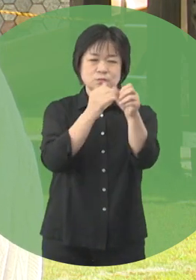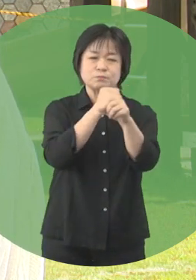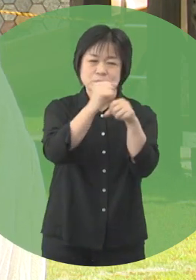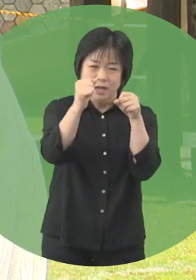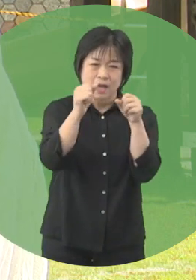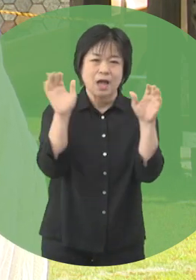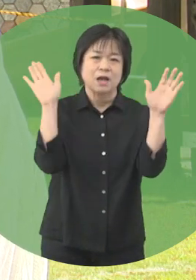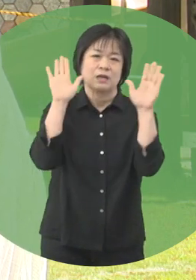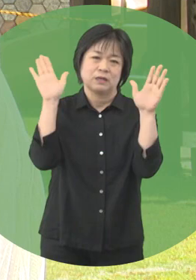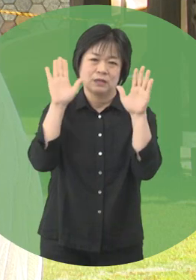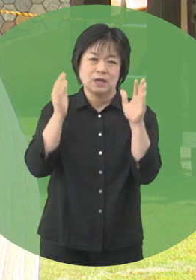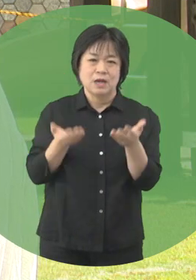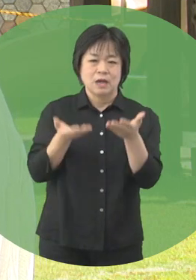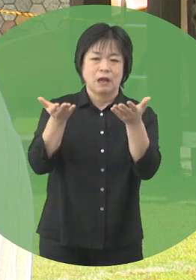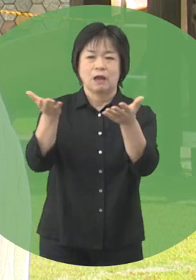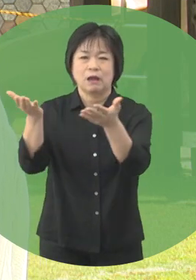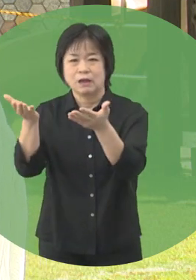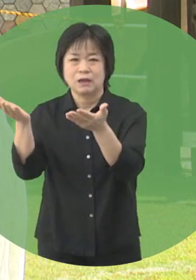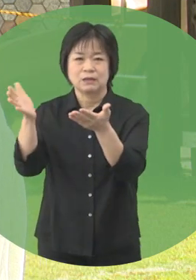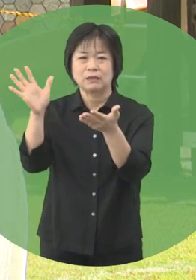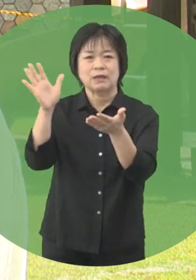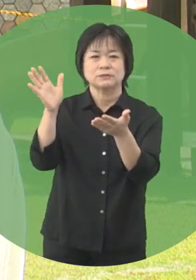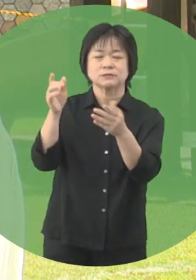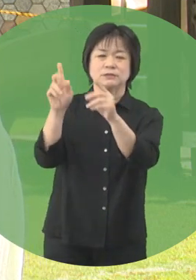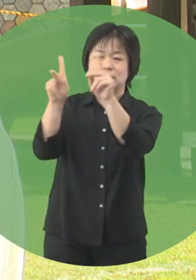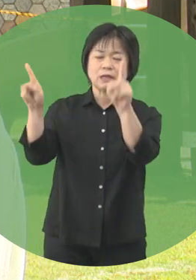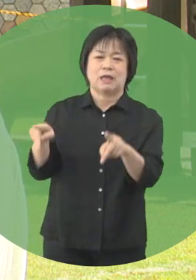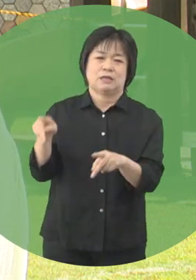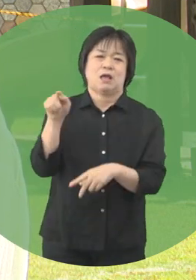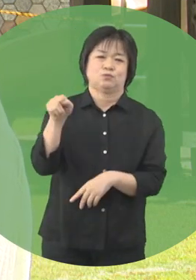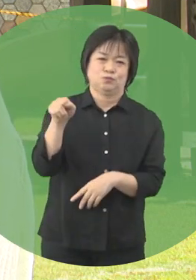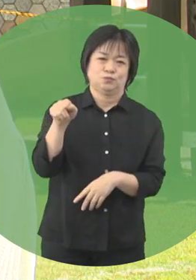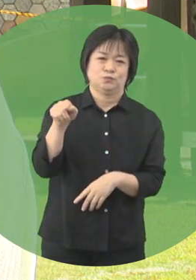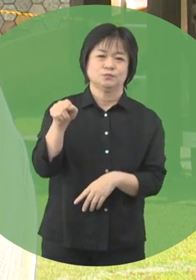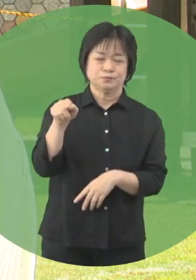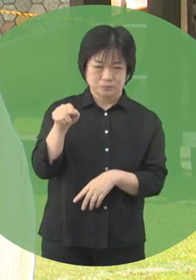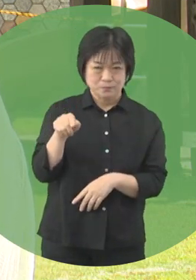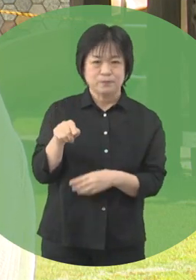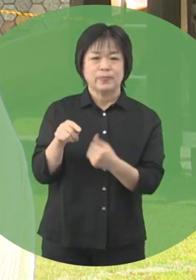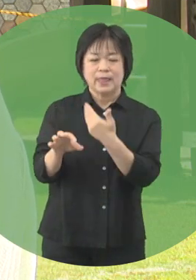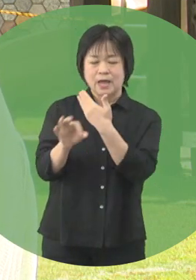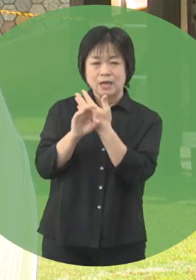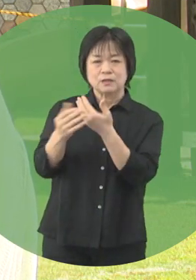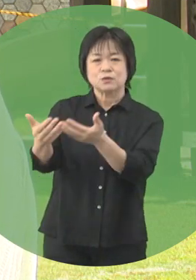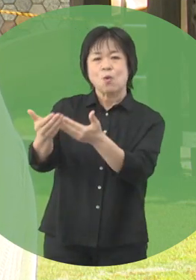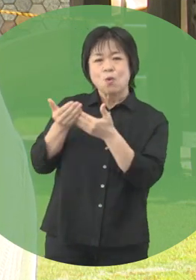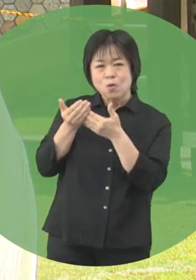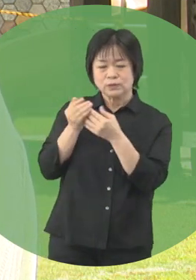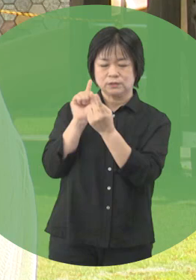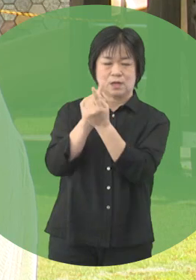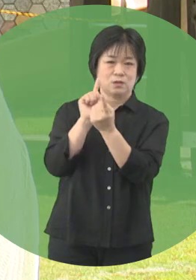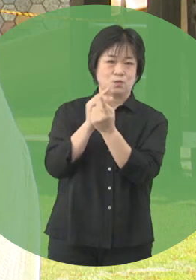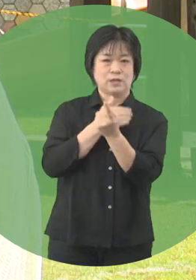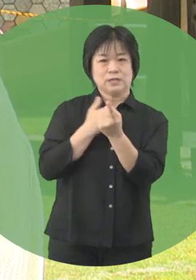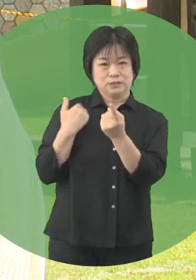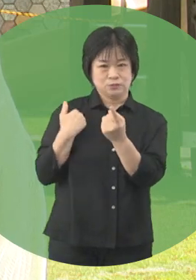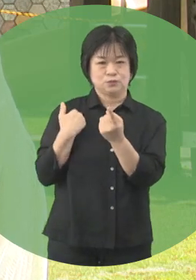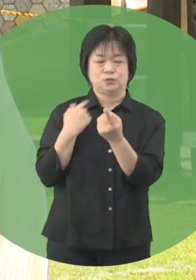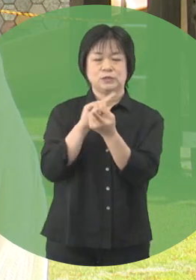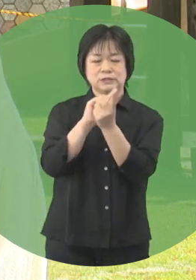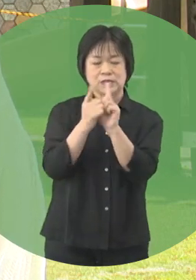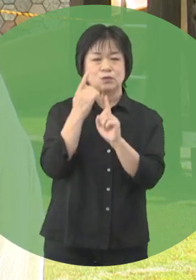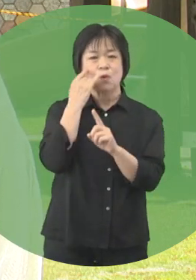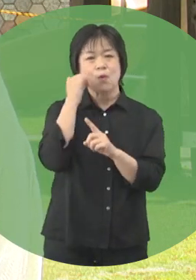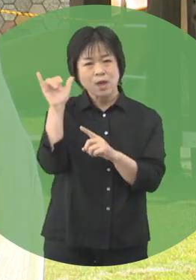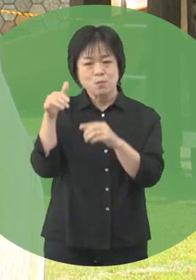児の預かり先の確保が大きな課題となっておりまして、一時保護に対応していただける里親も募